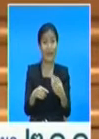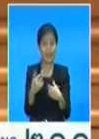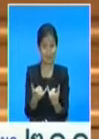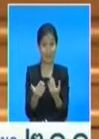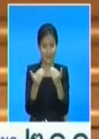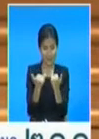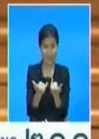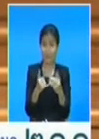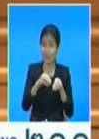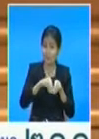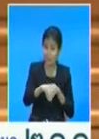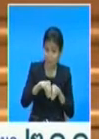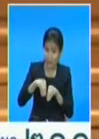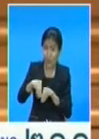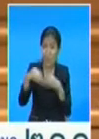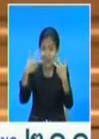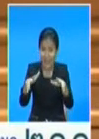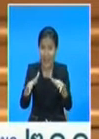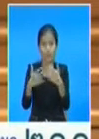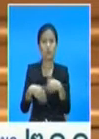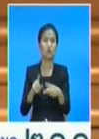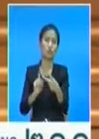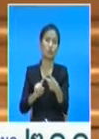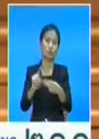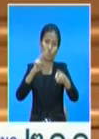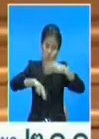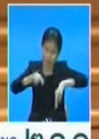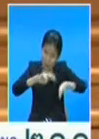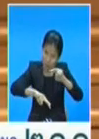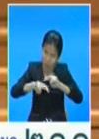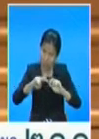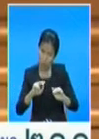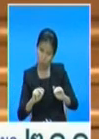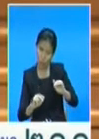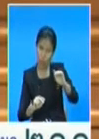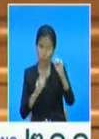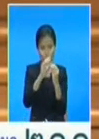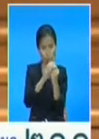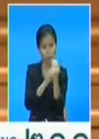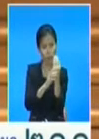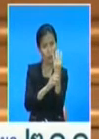ดูแลมันโตยังไม่พอครับการตัดแต่ง